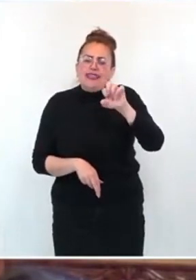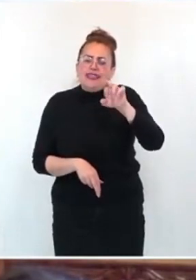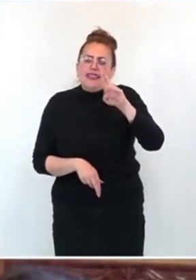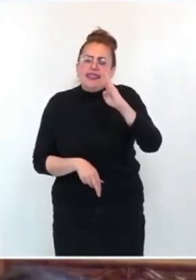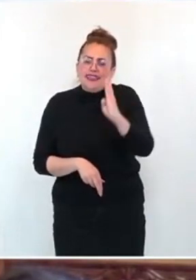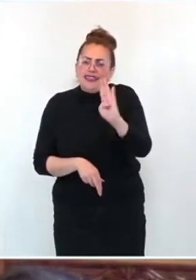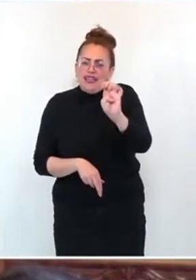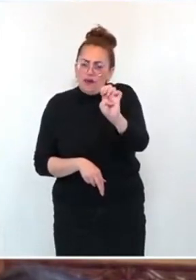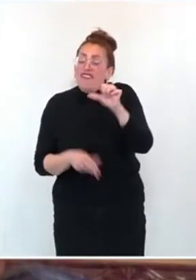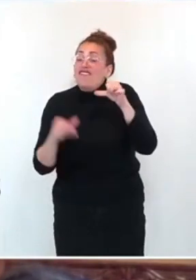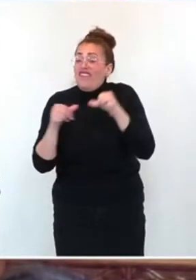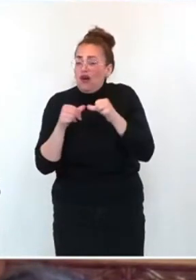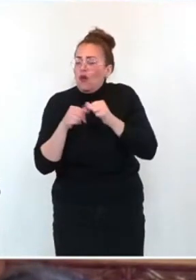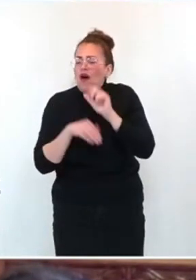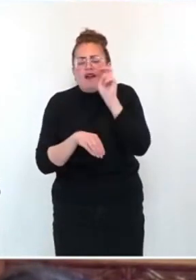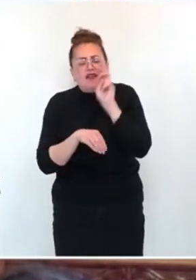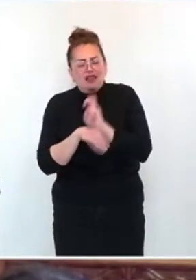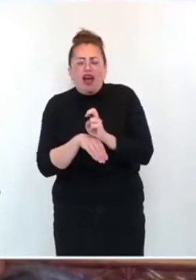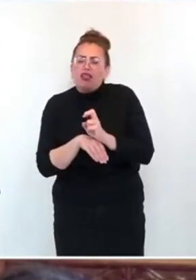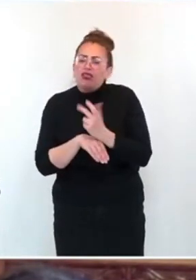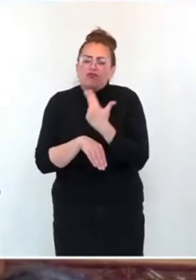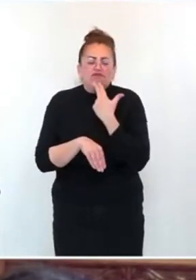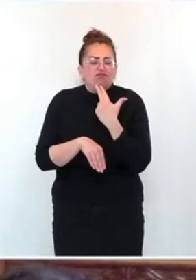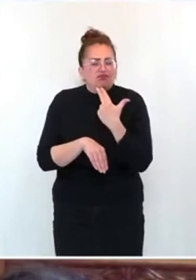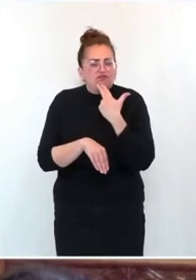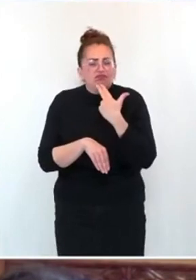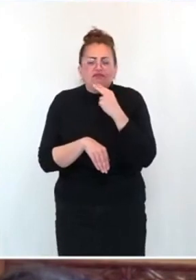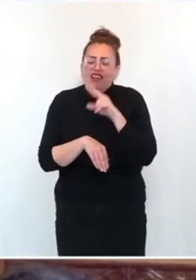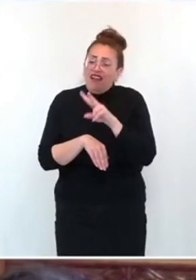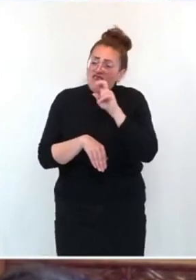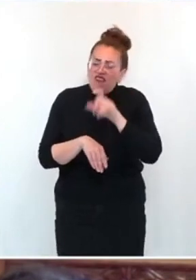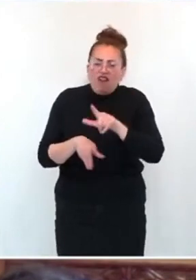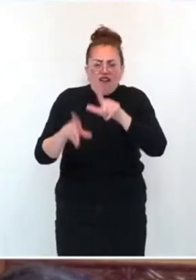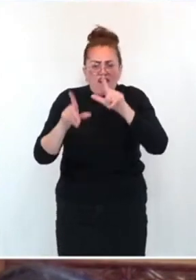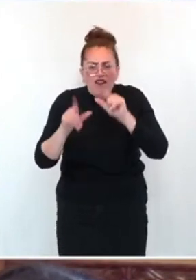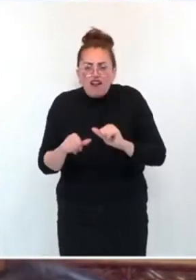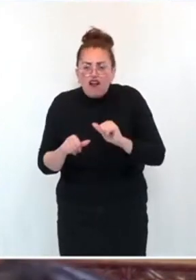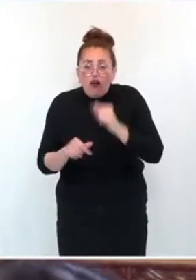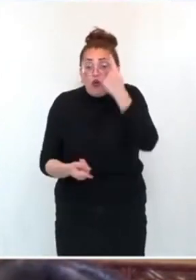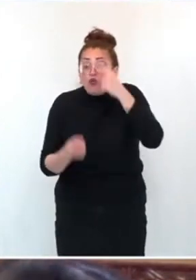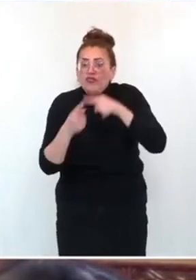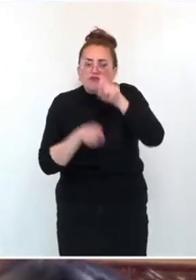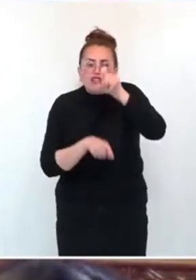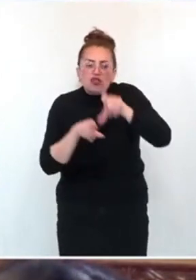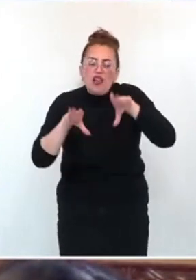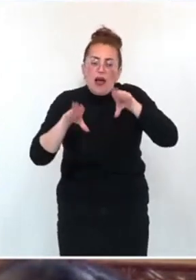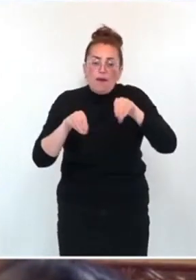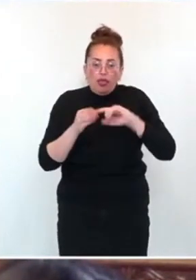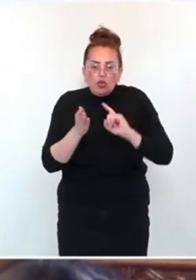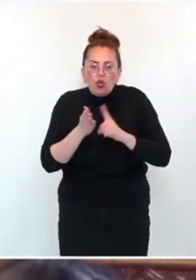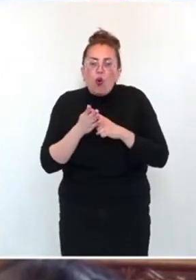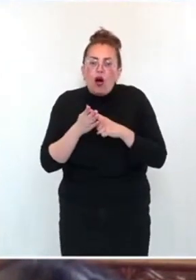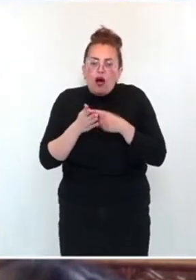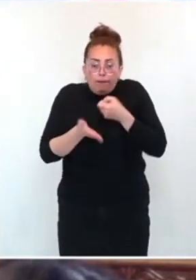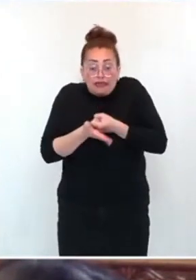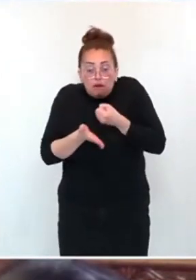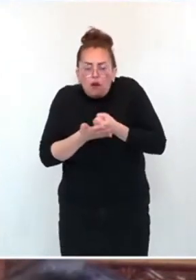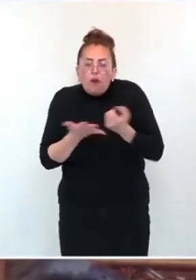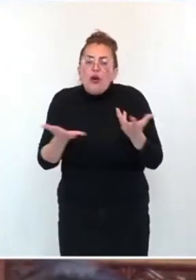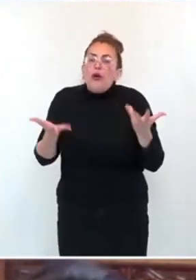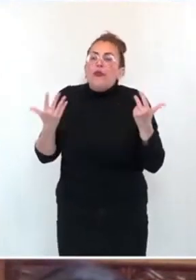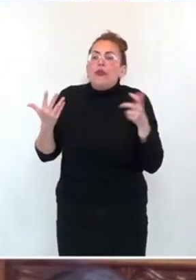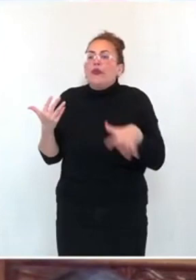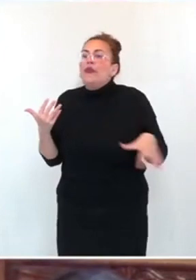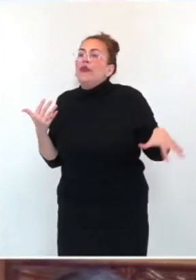verts de qualité pour venir augmenter la part d'espaces verts par habitant dans ce secteur-là. Et puis, nous travaillons aussi maintenant depuis plusieurs